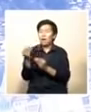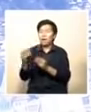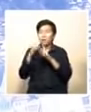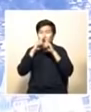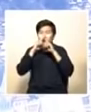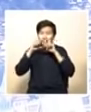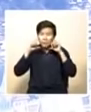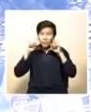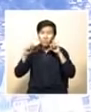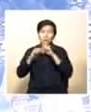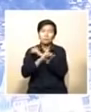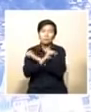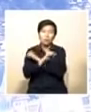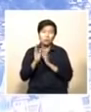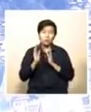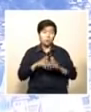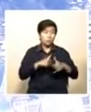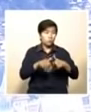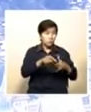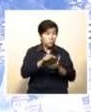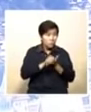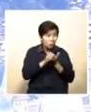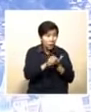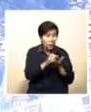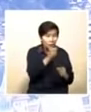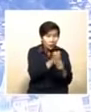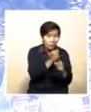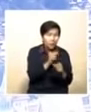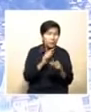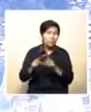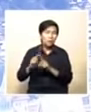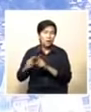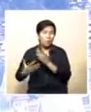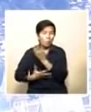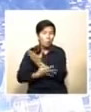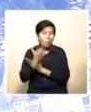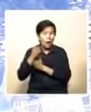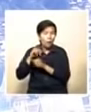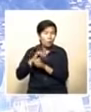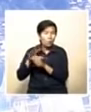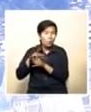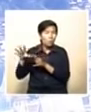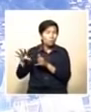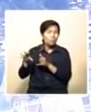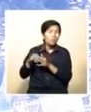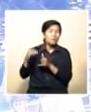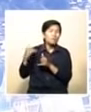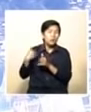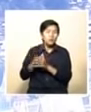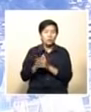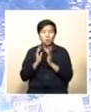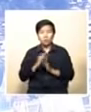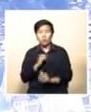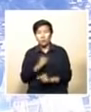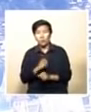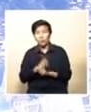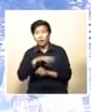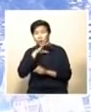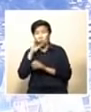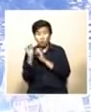บริษัทไปรษณีย์ไทยจะขนสินค้านี้ออกจากหน้าโรงงานไปยังต่างจังหวั